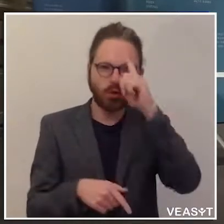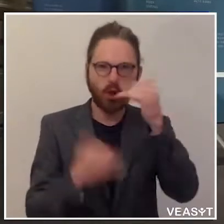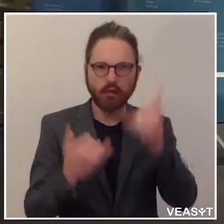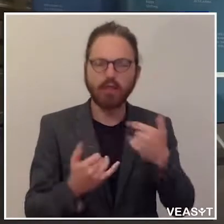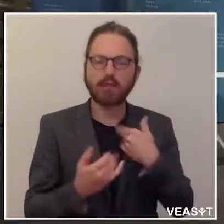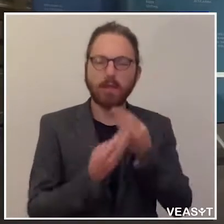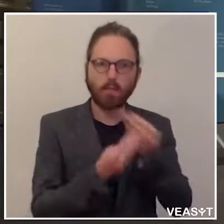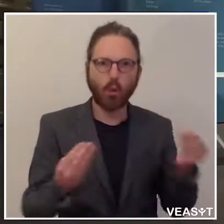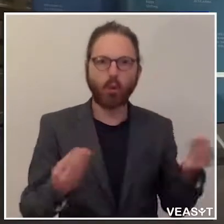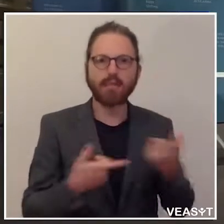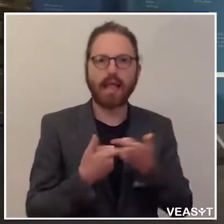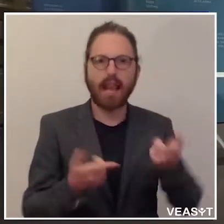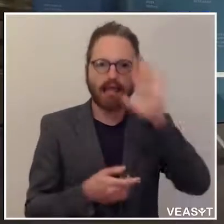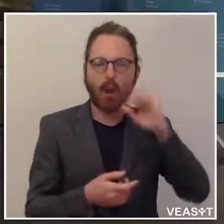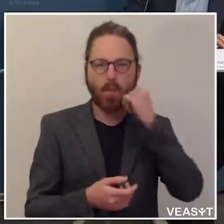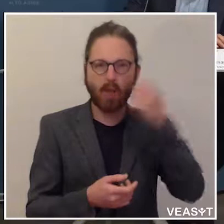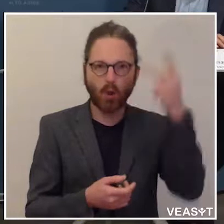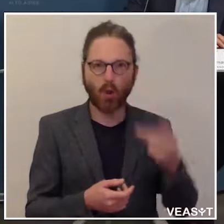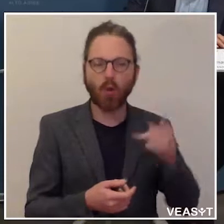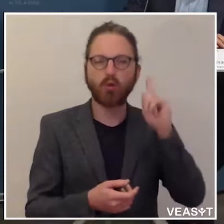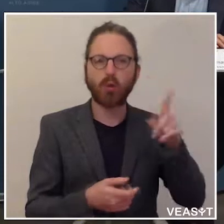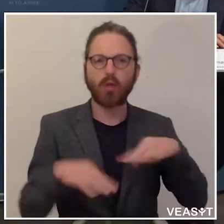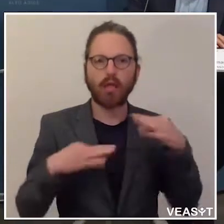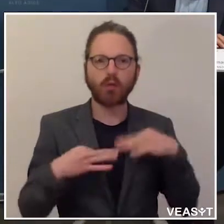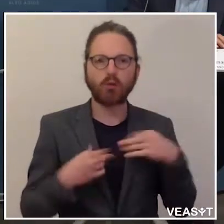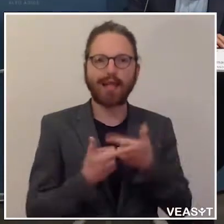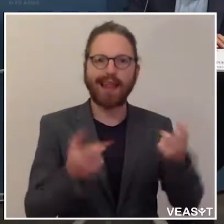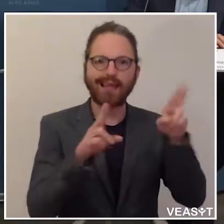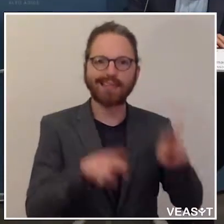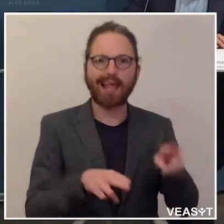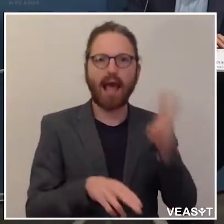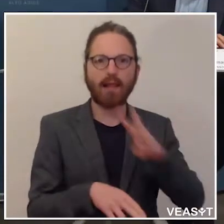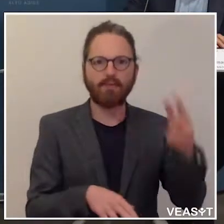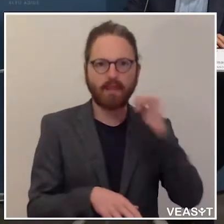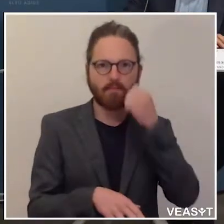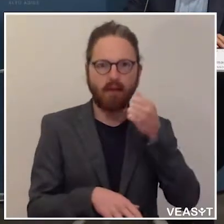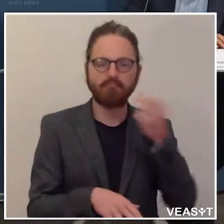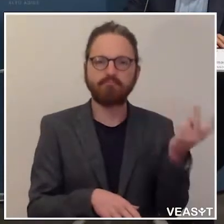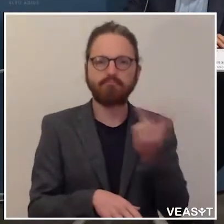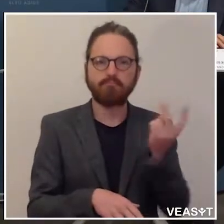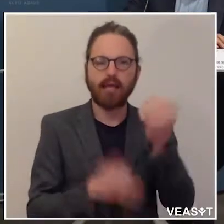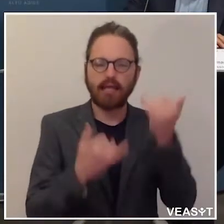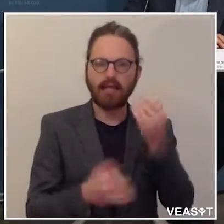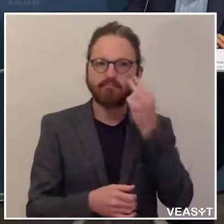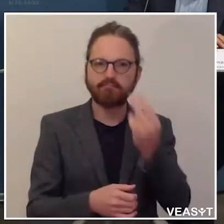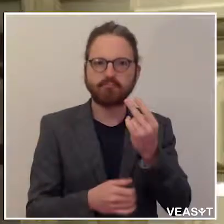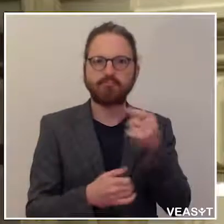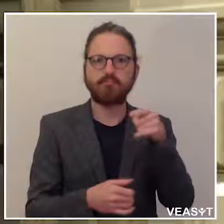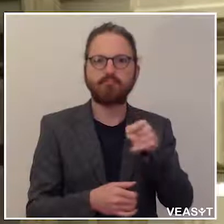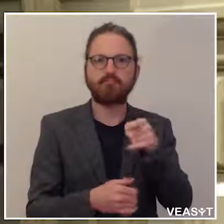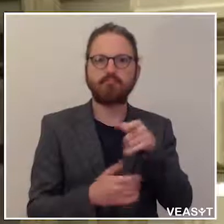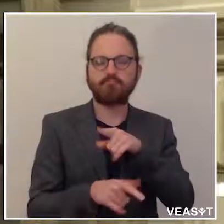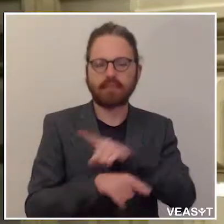la compact che son tre lander thomas widmann si pare plichin un